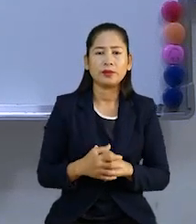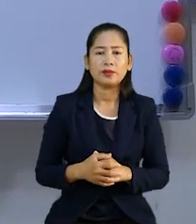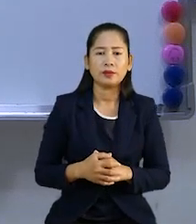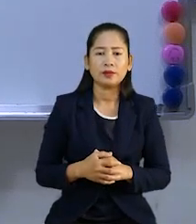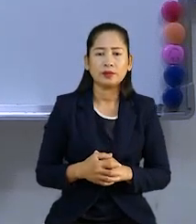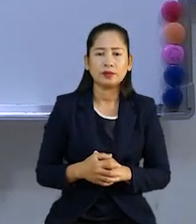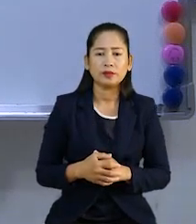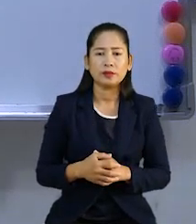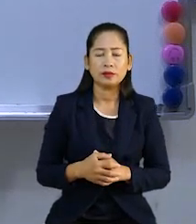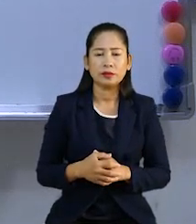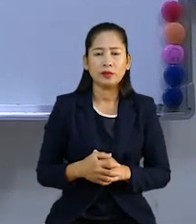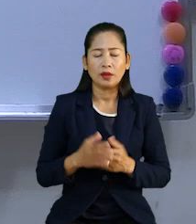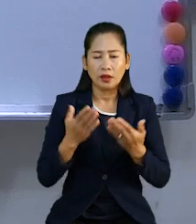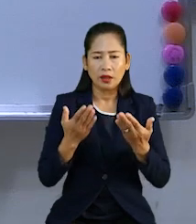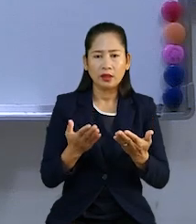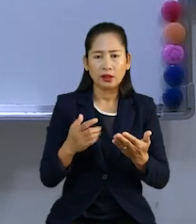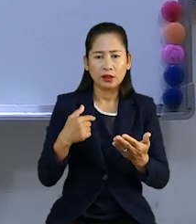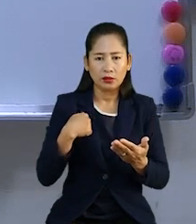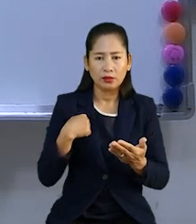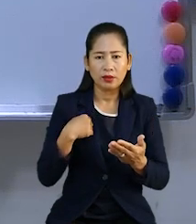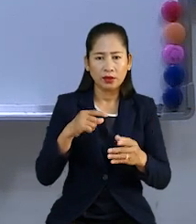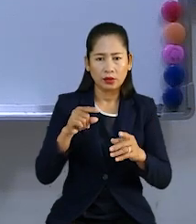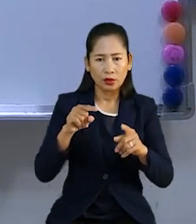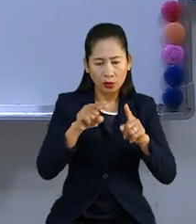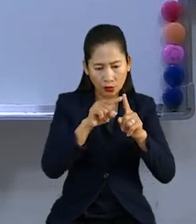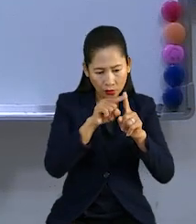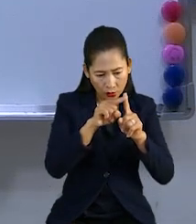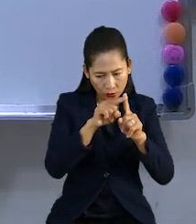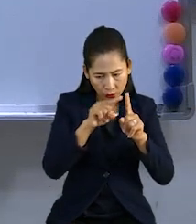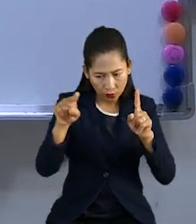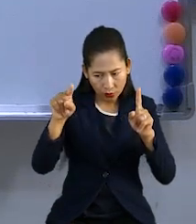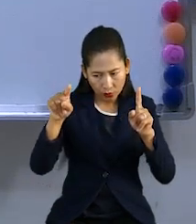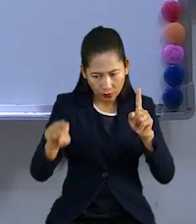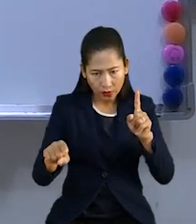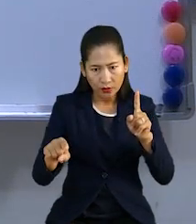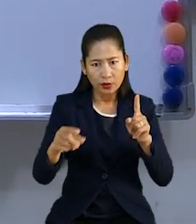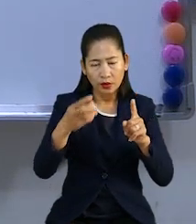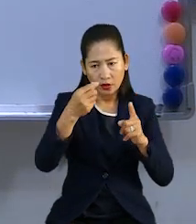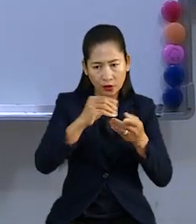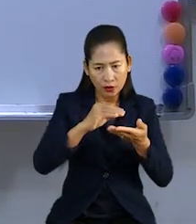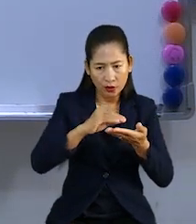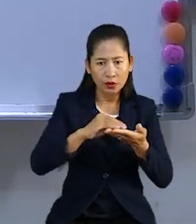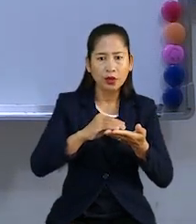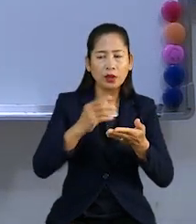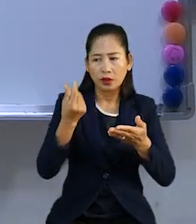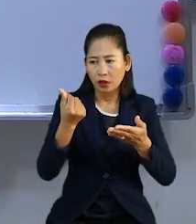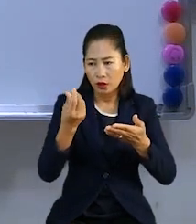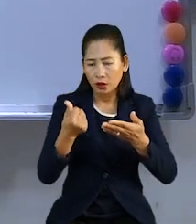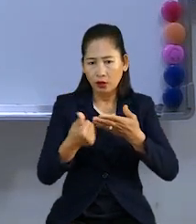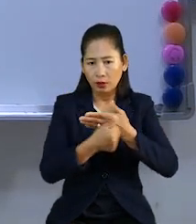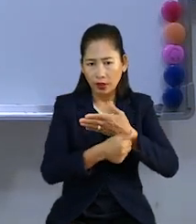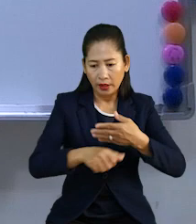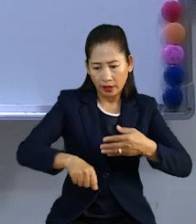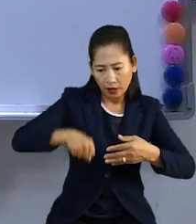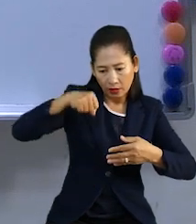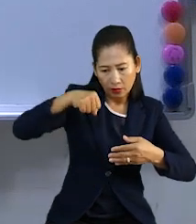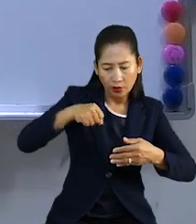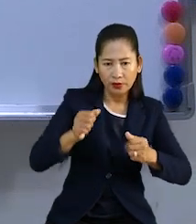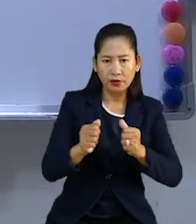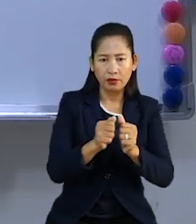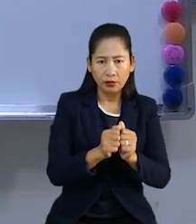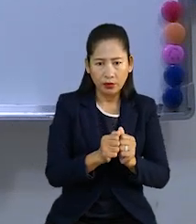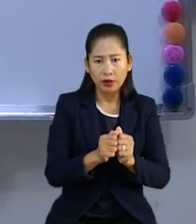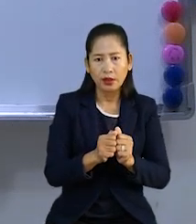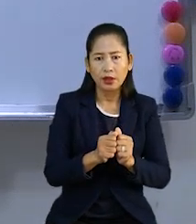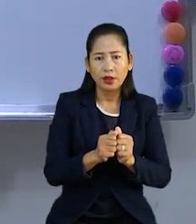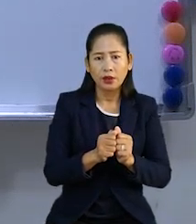chả chẳng nửa bên ấy nhà kêu nâng cung cùng nút tang nơi đầm lầy rồi bọc cả bố nâng chùm môi